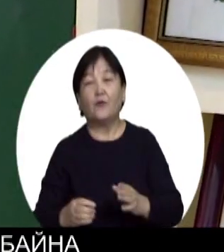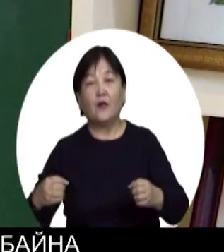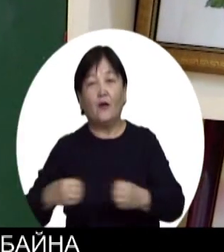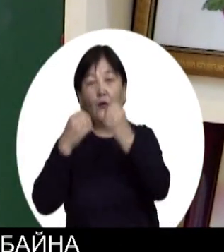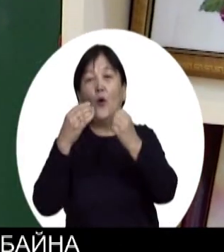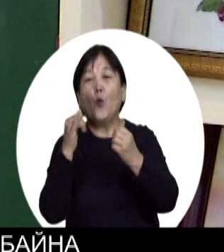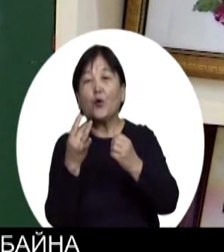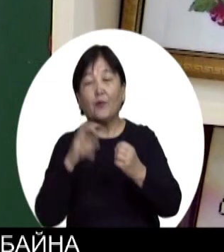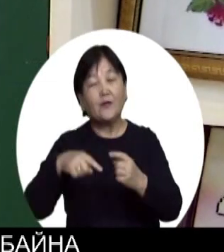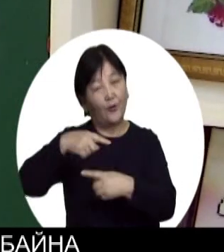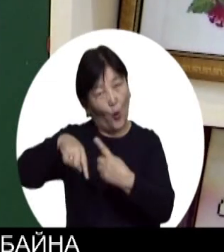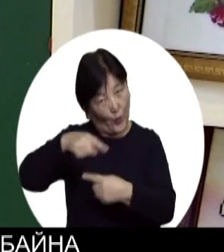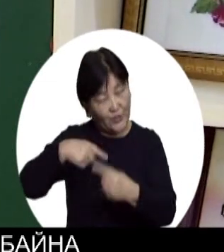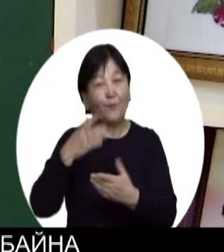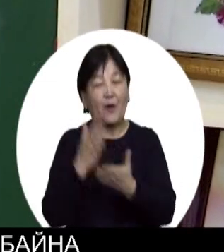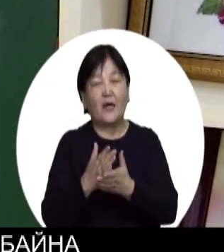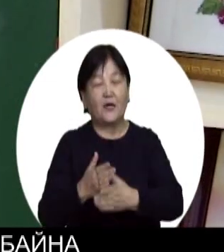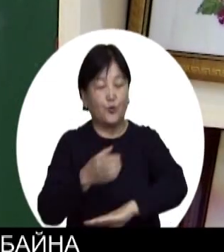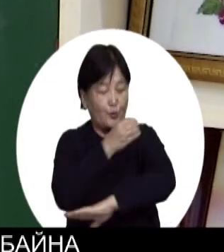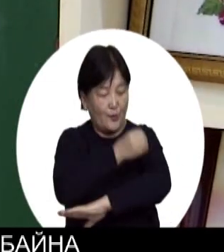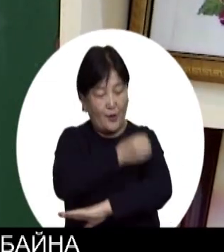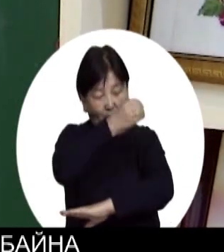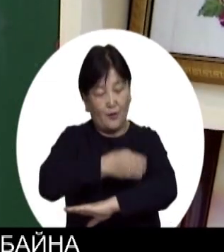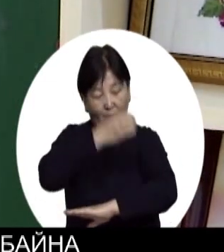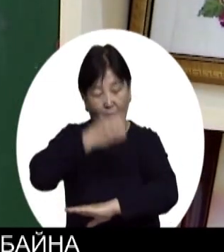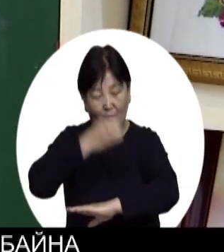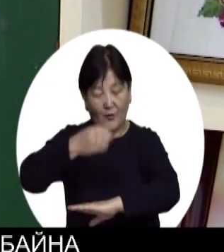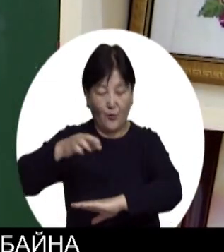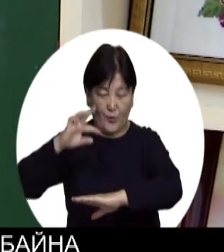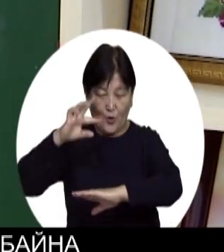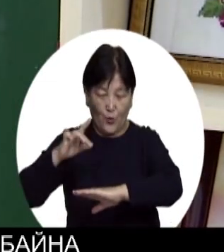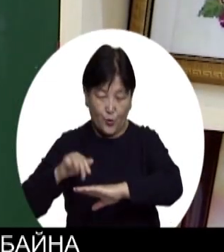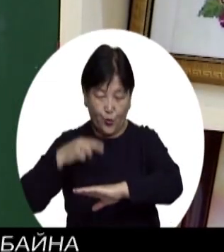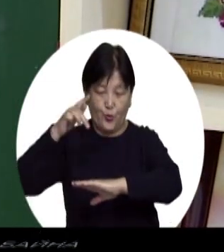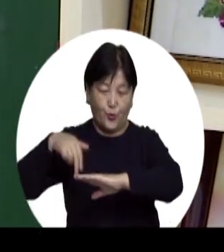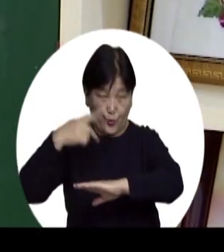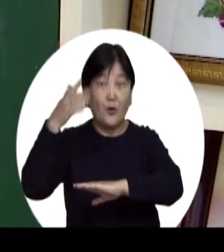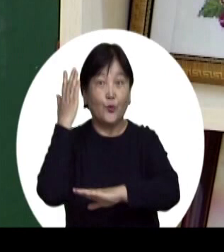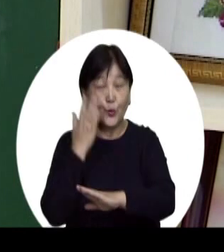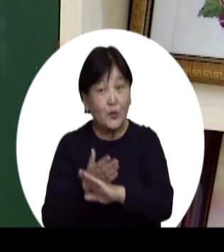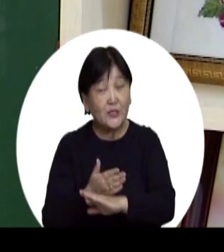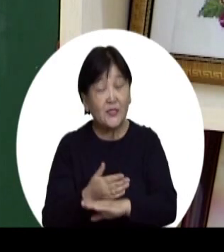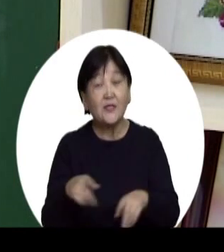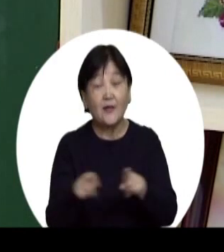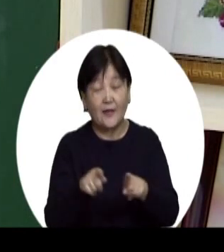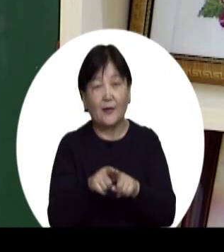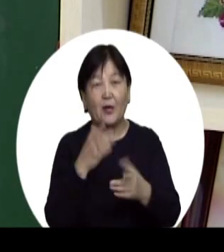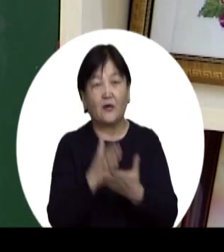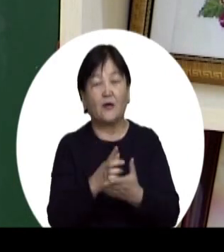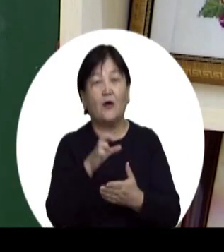буюу теосулфатын молын концентрац 0.15 мол байх үеийн Больцманны тархалтын